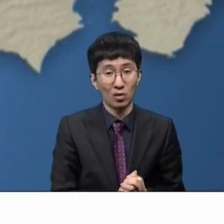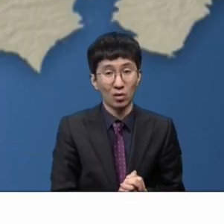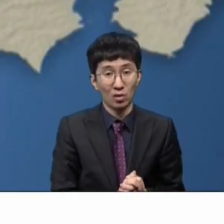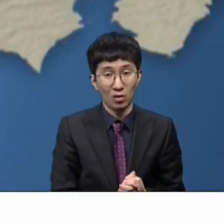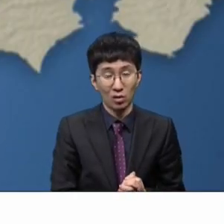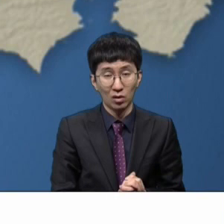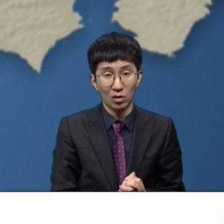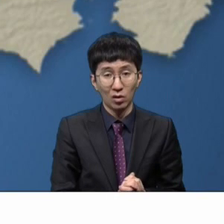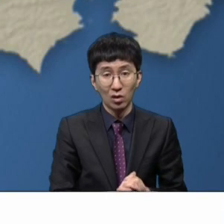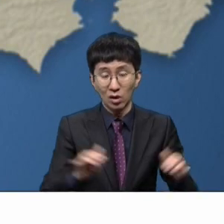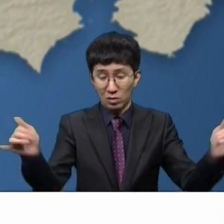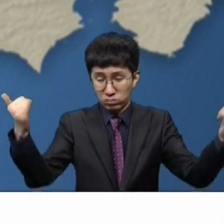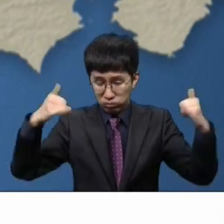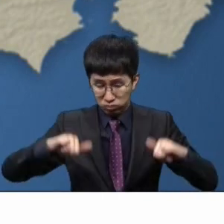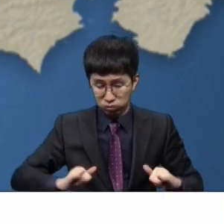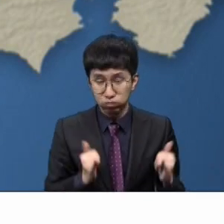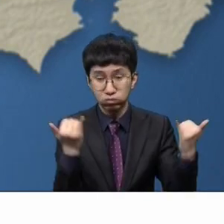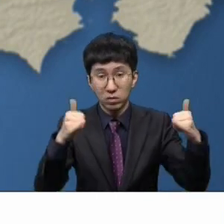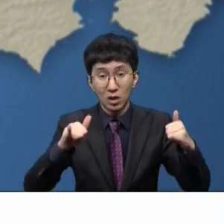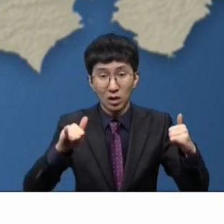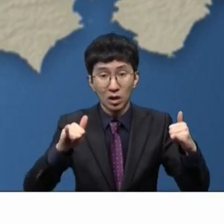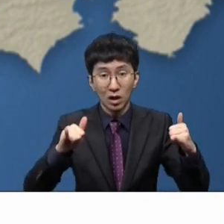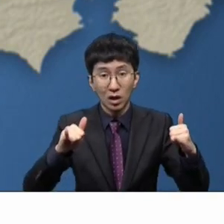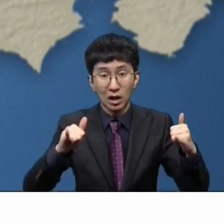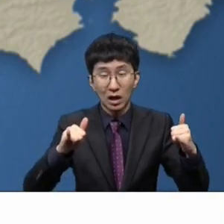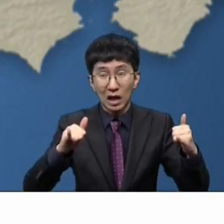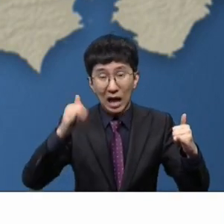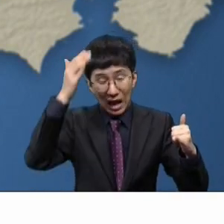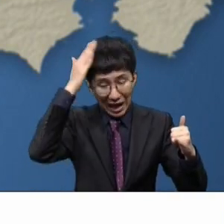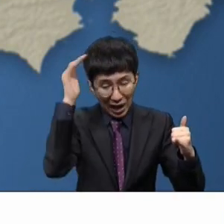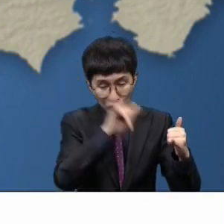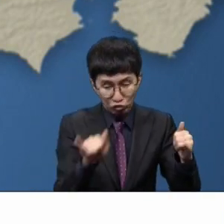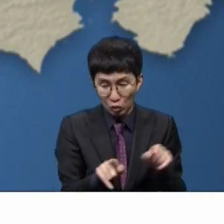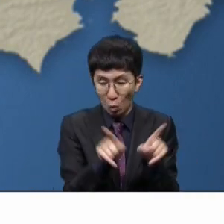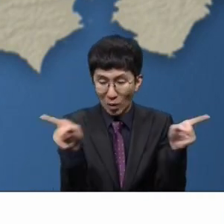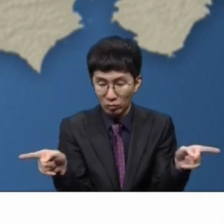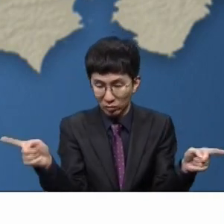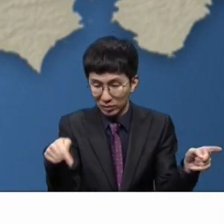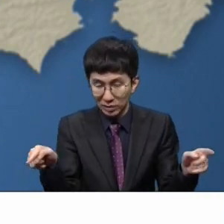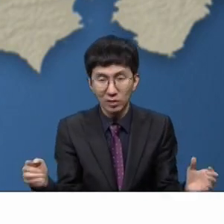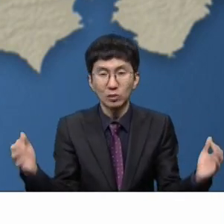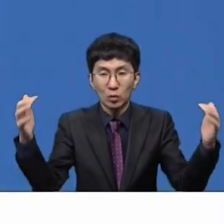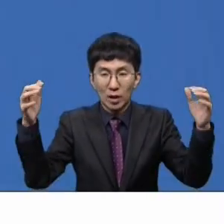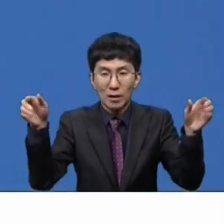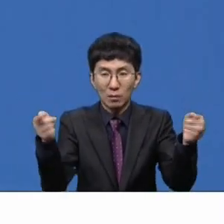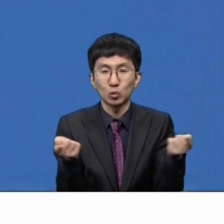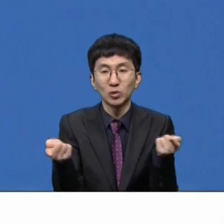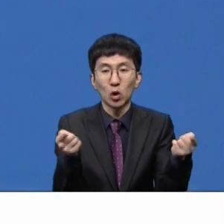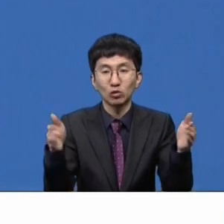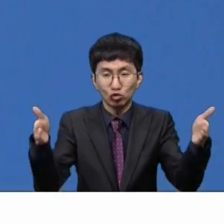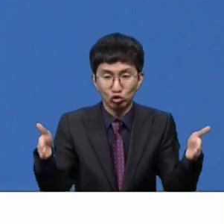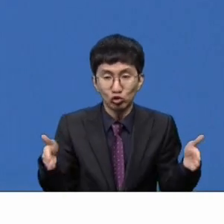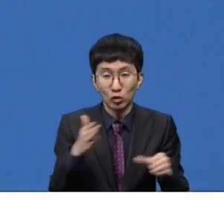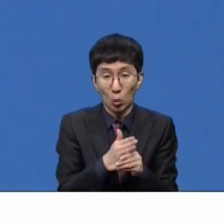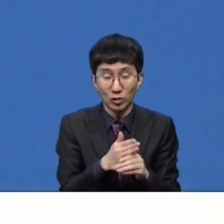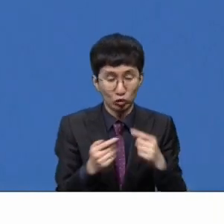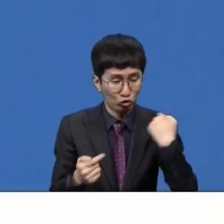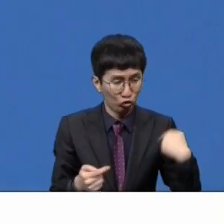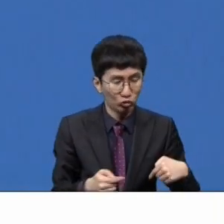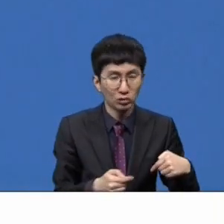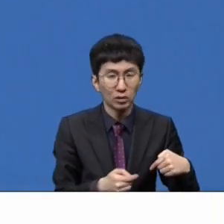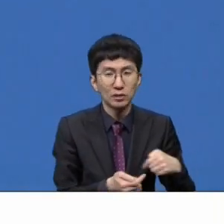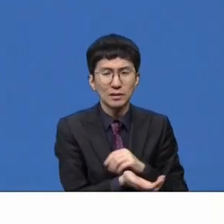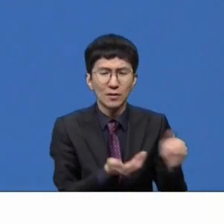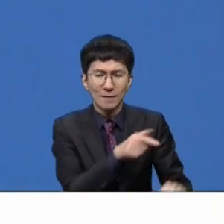방공식별구역은 우발적 충돌을 막기 위해 영공 외곽에 설정한 일종의 완충구역입니다. 중국과는 그나마